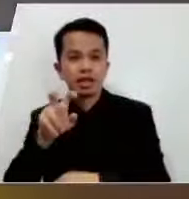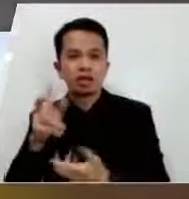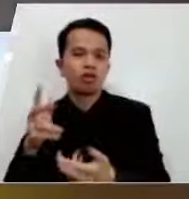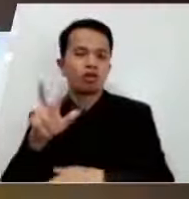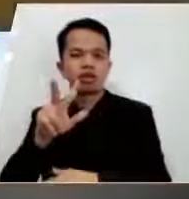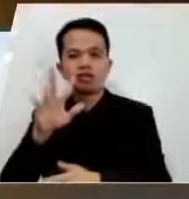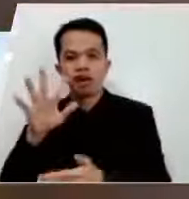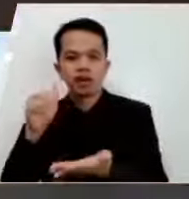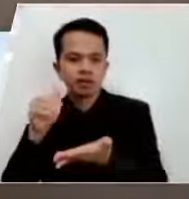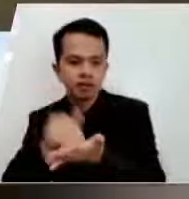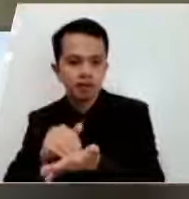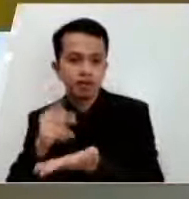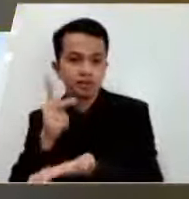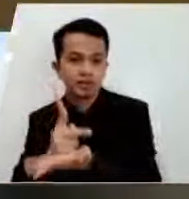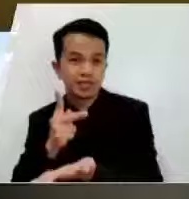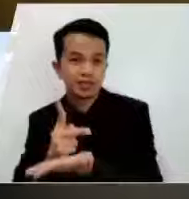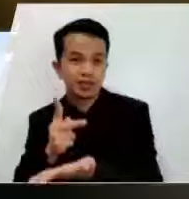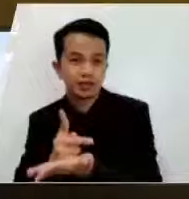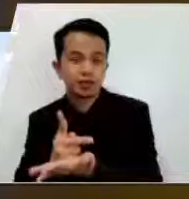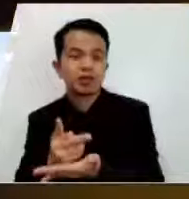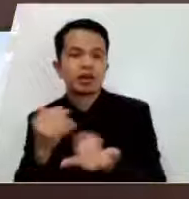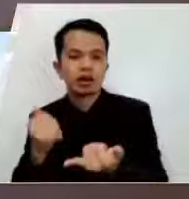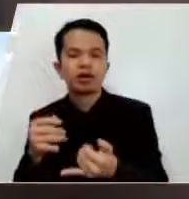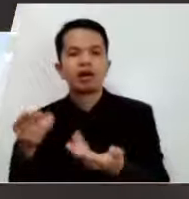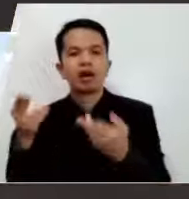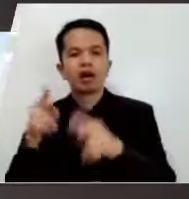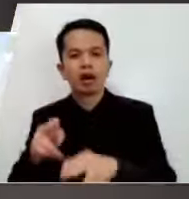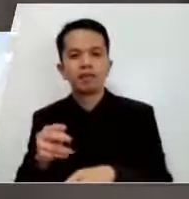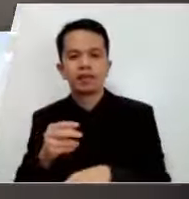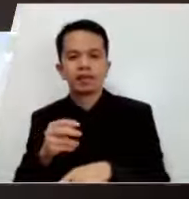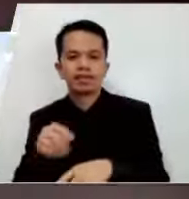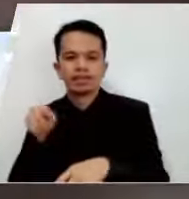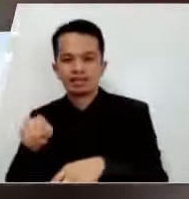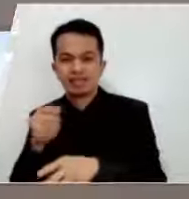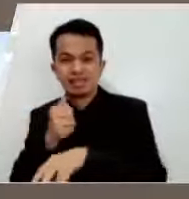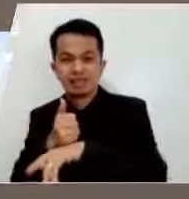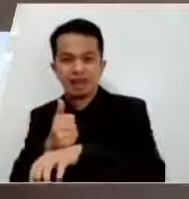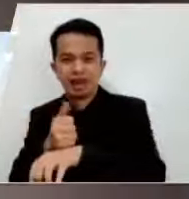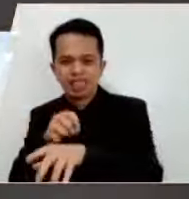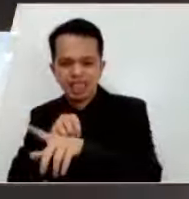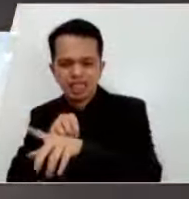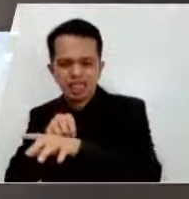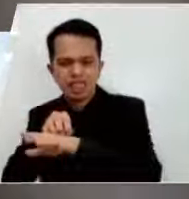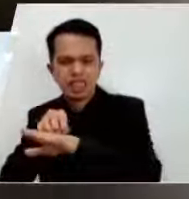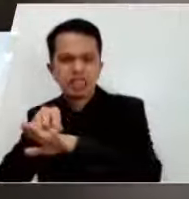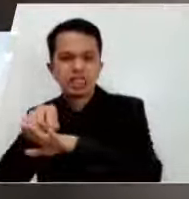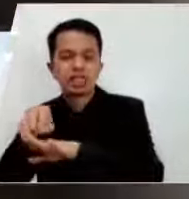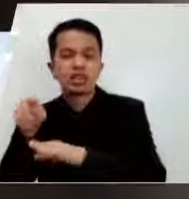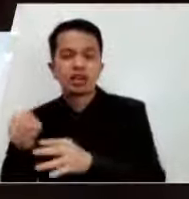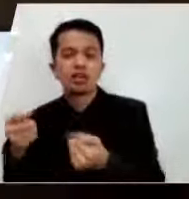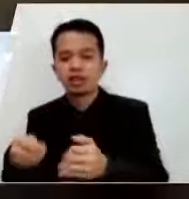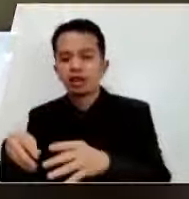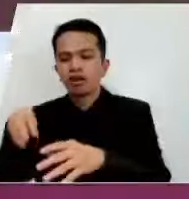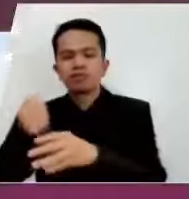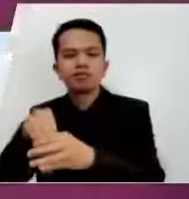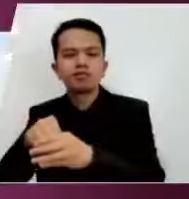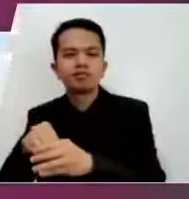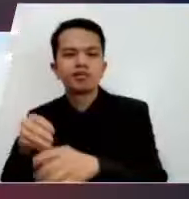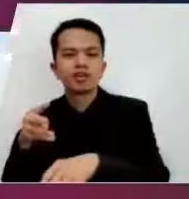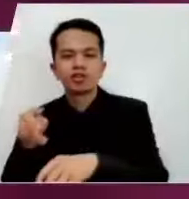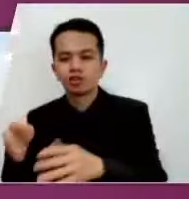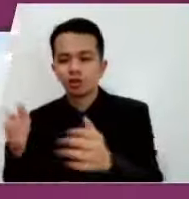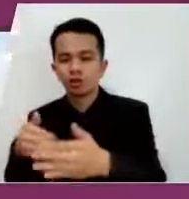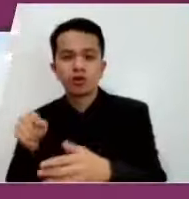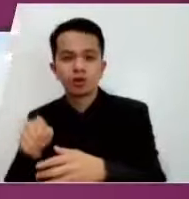35,000 pesos, inanay. Kwento ni Cheryl Ampong, nilagay niya ang mga pera sa alkansyang karton. Pero nang buksan niya ito nung